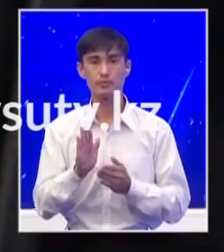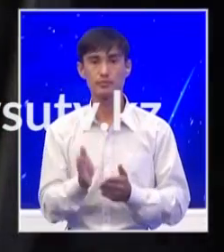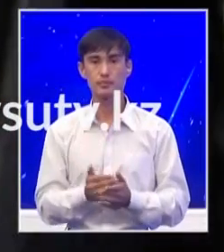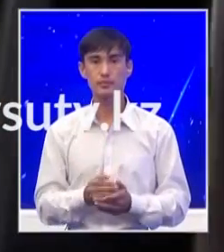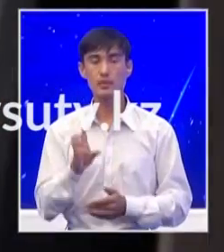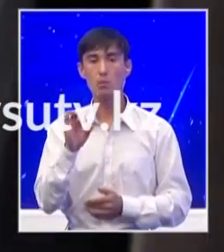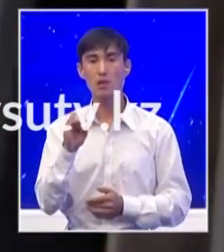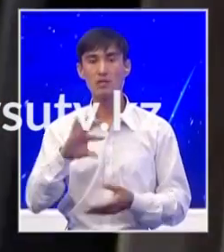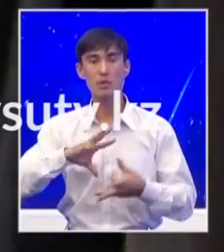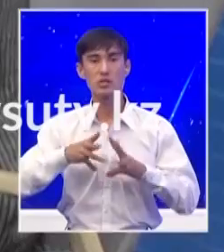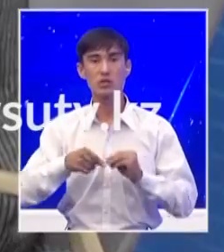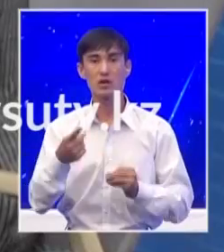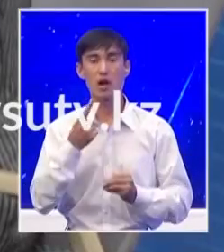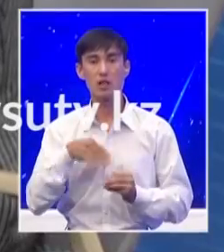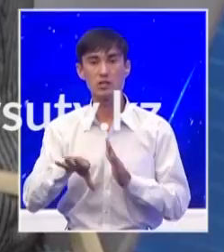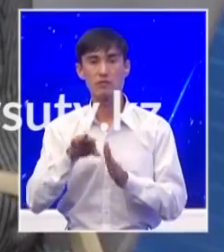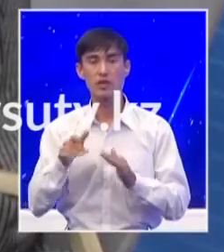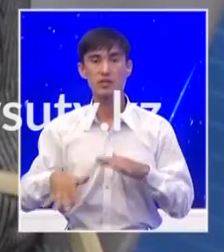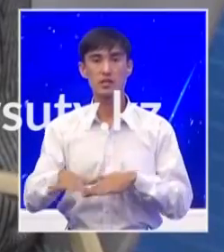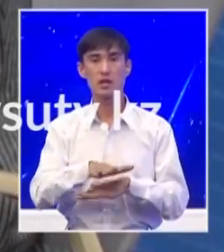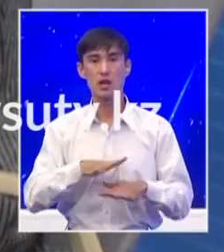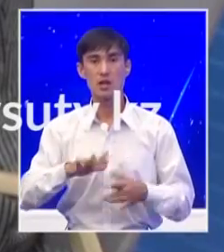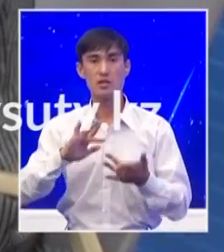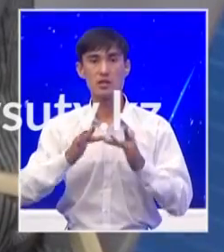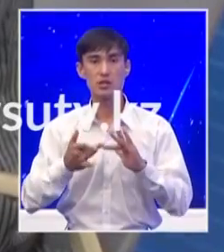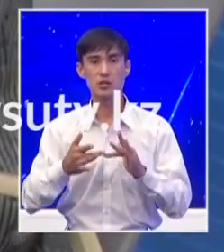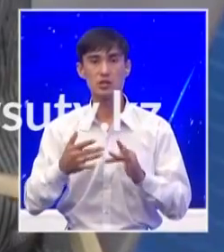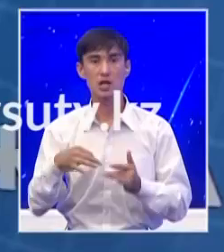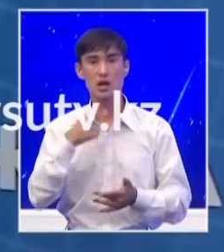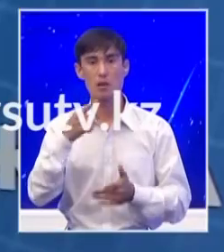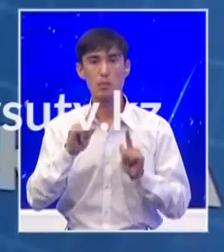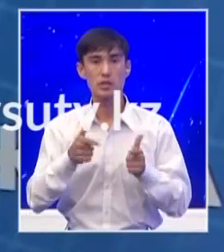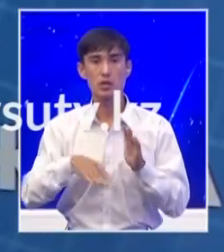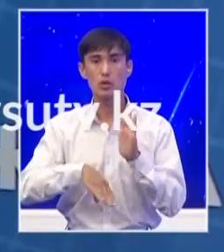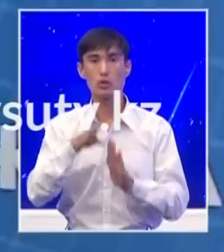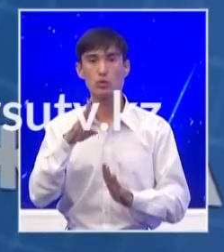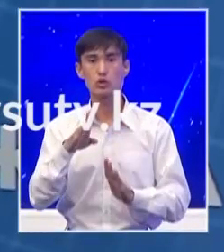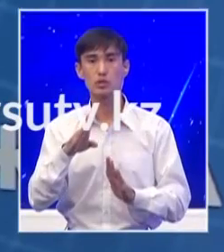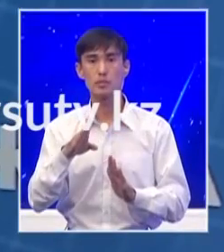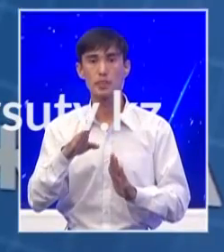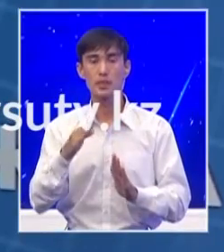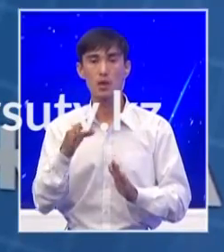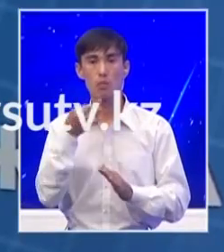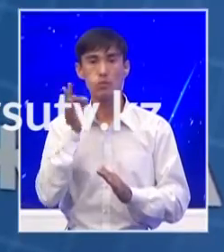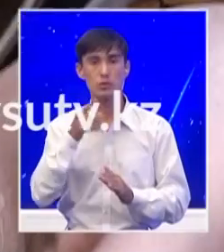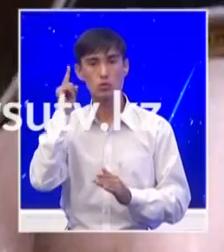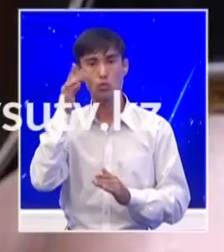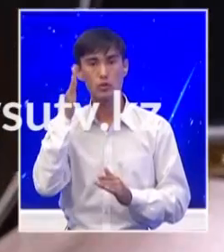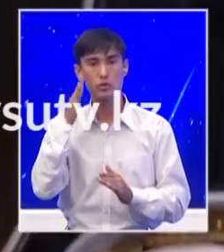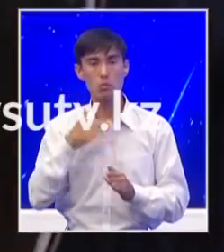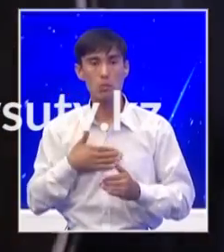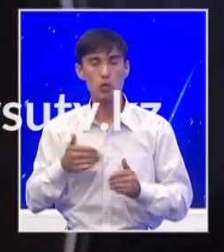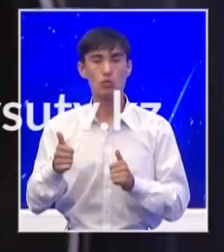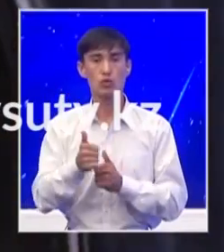Амадыка Баталова по результатам голосования населения на интернет-ресурсах неоднократно признавали лучшим, креативным, думающим,